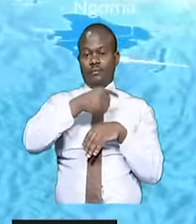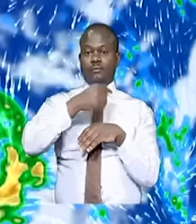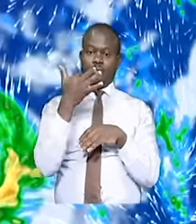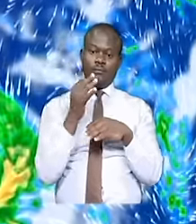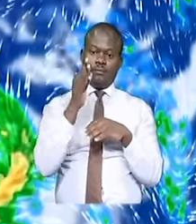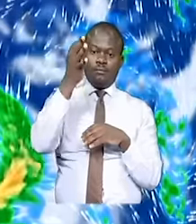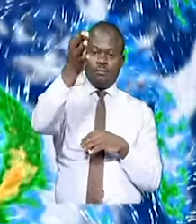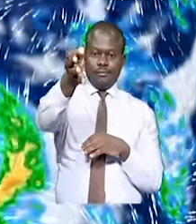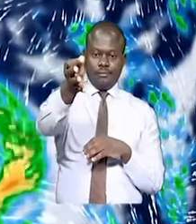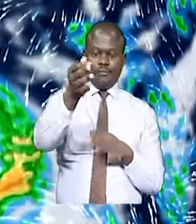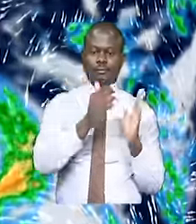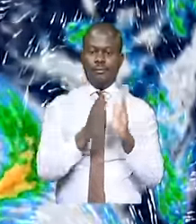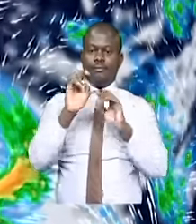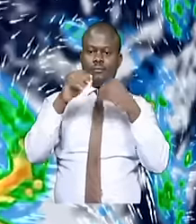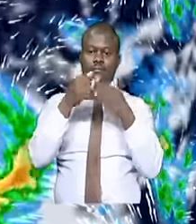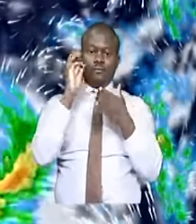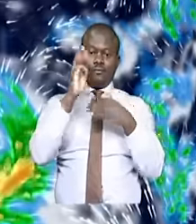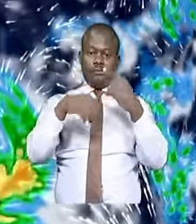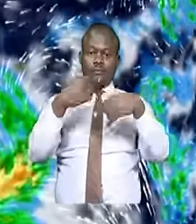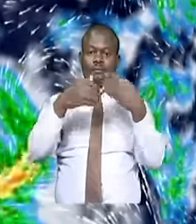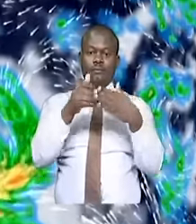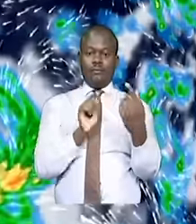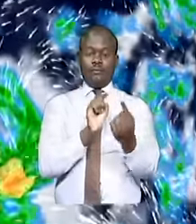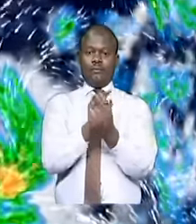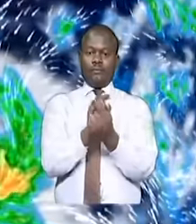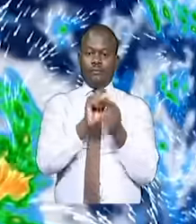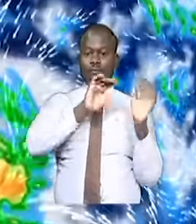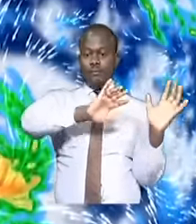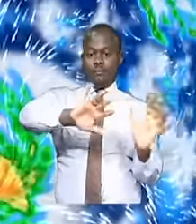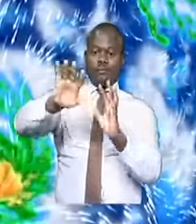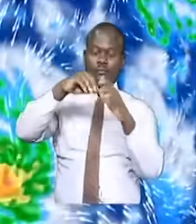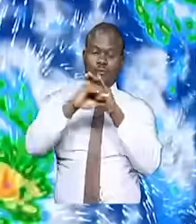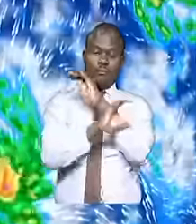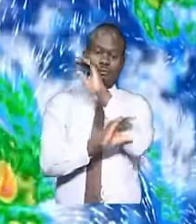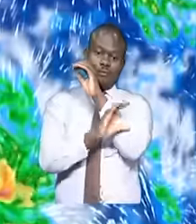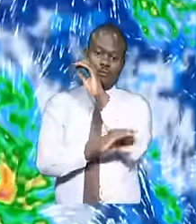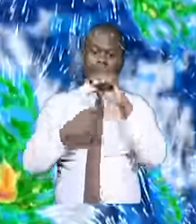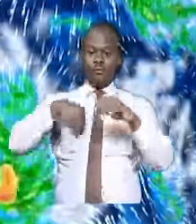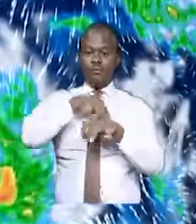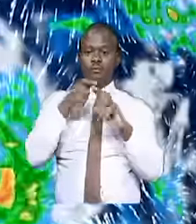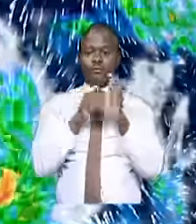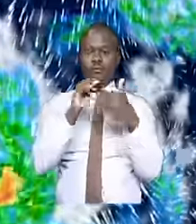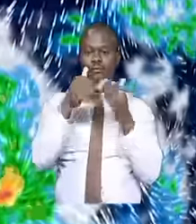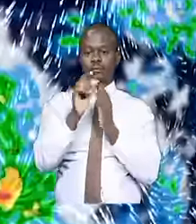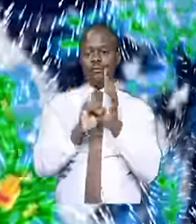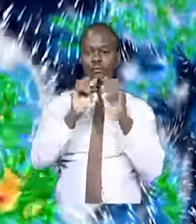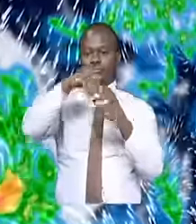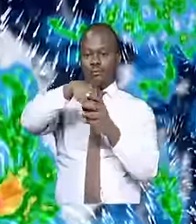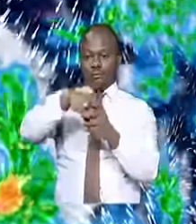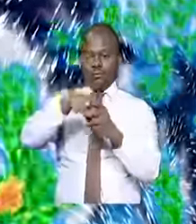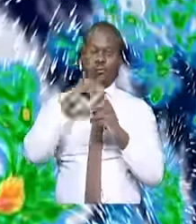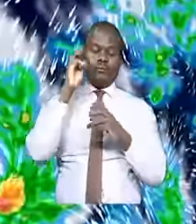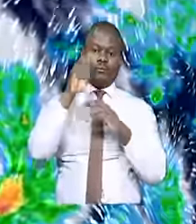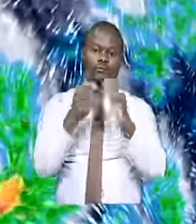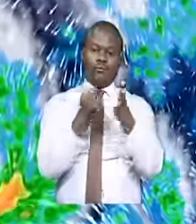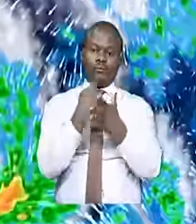iri imbere biteganyijwe yuko tuzakomeza kugira ihuriro ry'imiyaga mu gihugu cyacu ndetse no mu karere duherereyemo